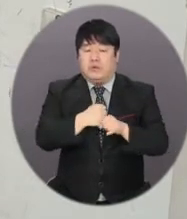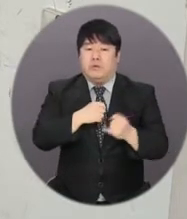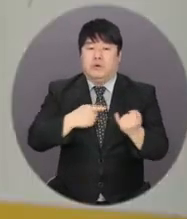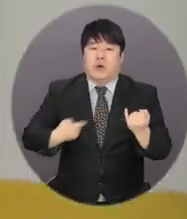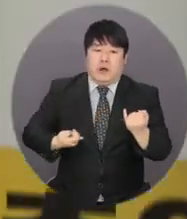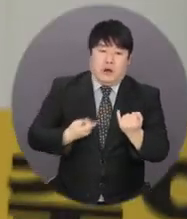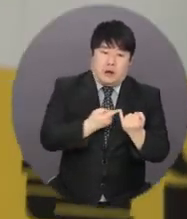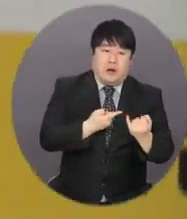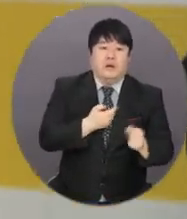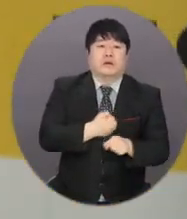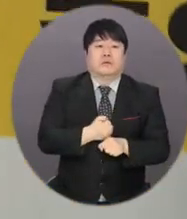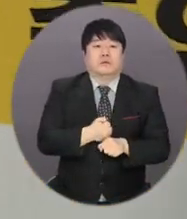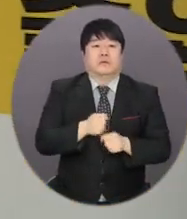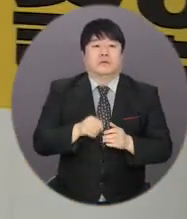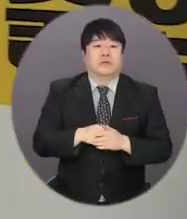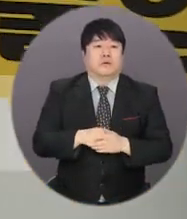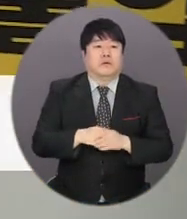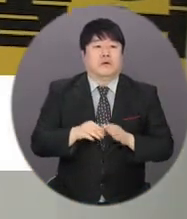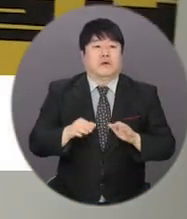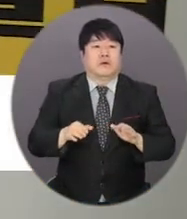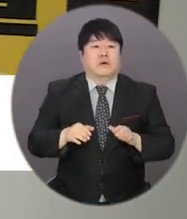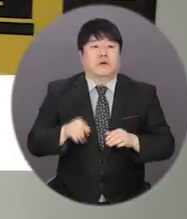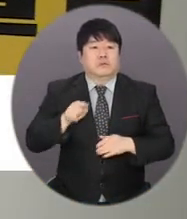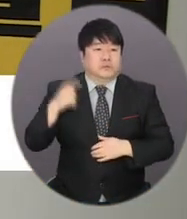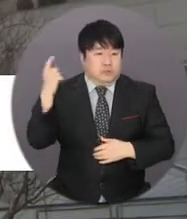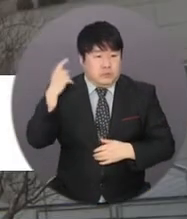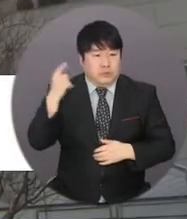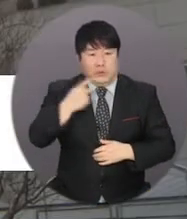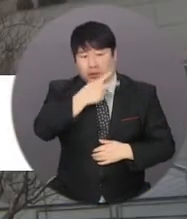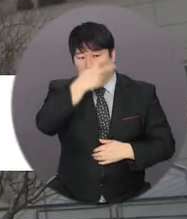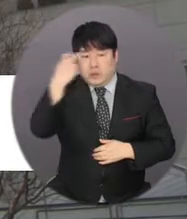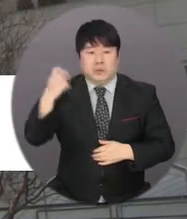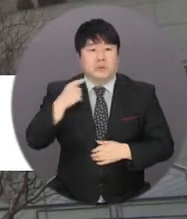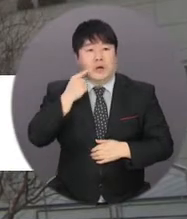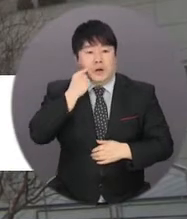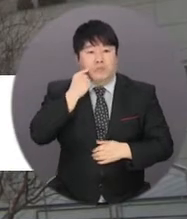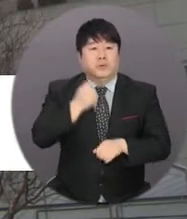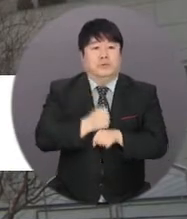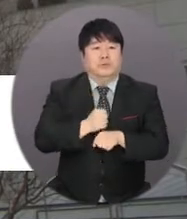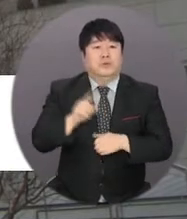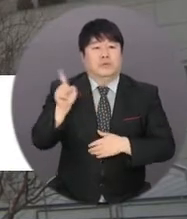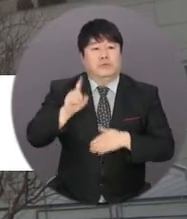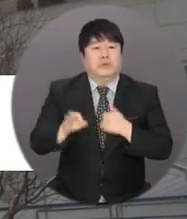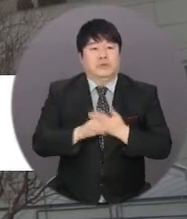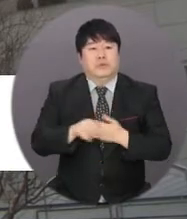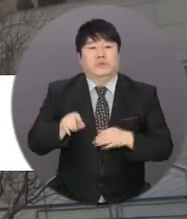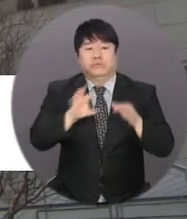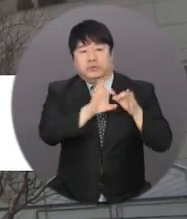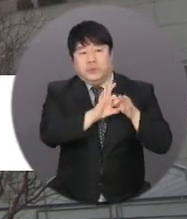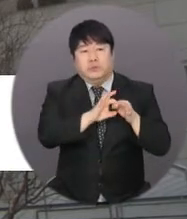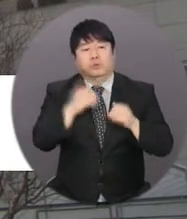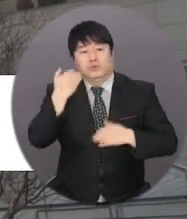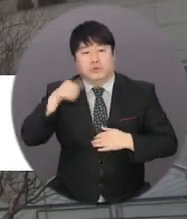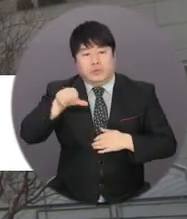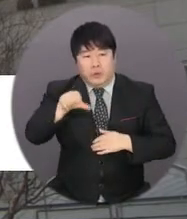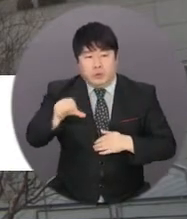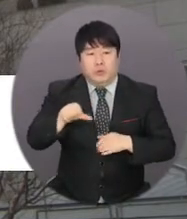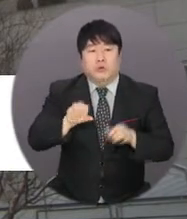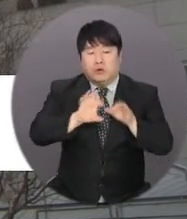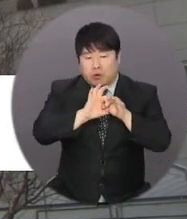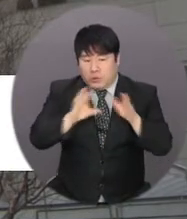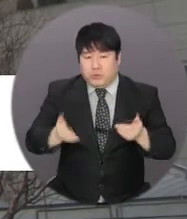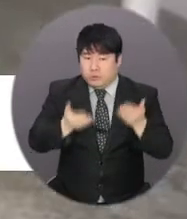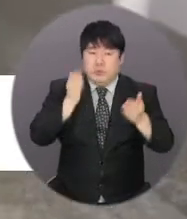휘둘렀습니다. 왜 그 사람도 뭔지 잠을 못 잤어. 뭐라 그냥 문장도 들을 수 있고 누가 배를 눌러서